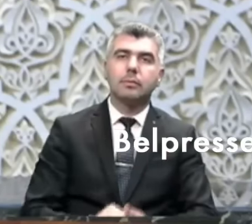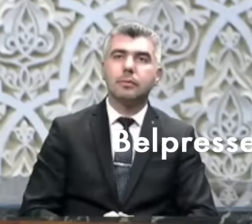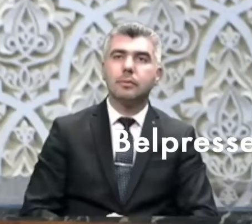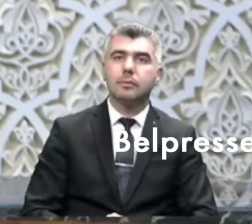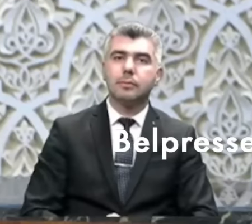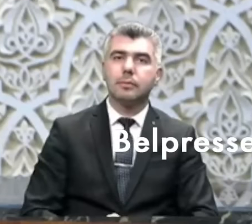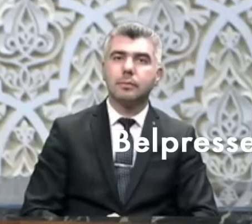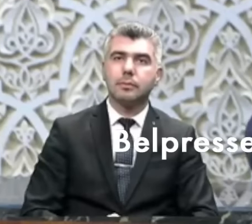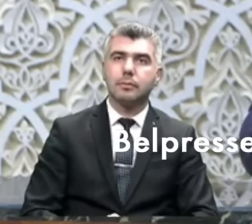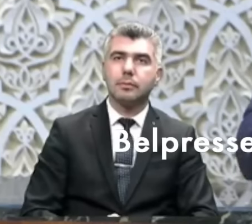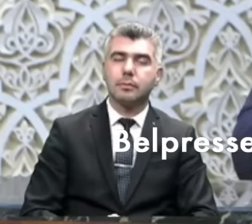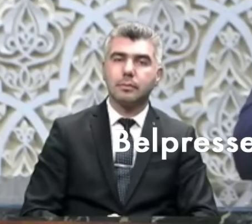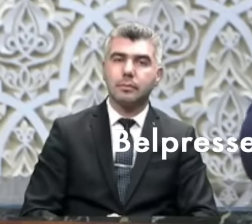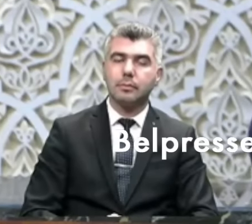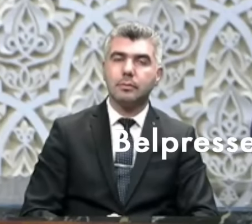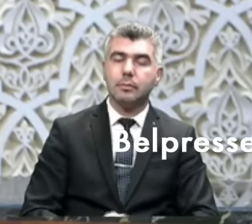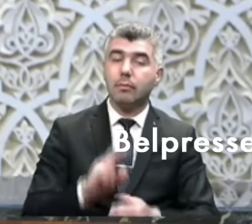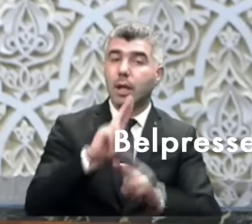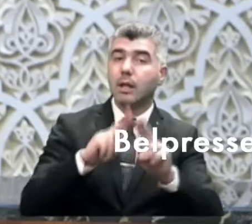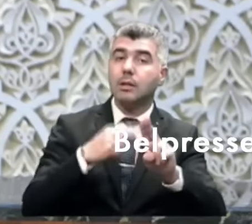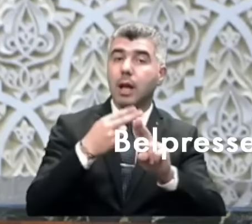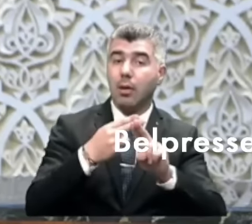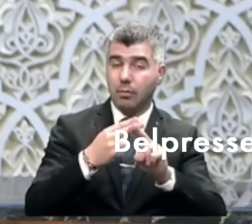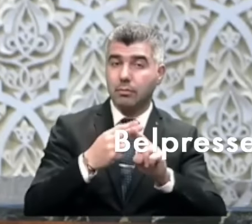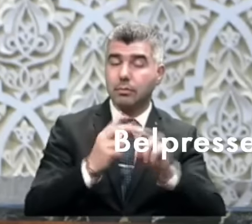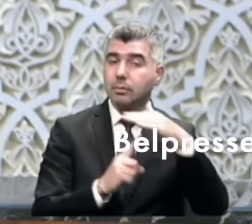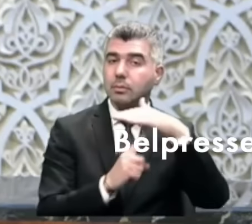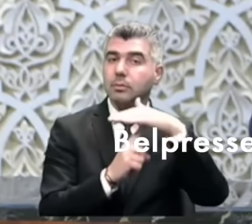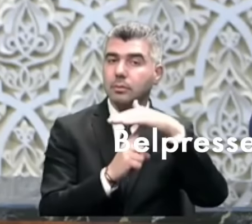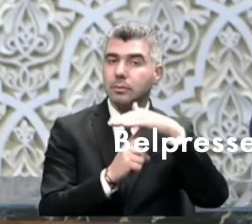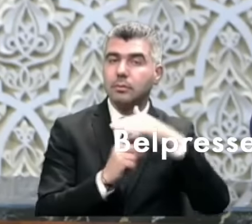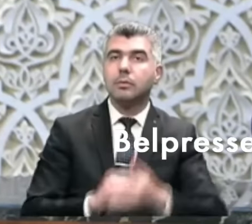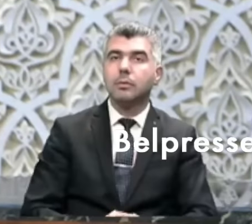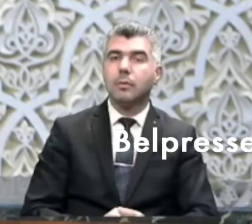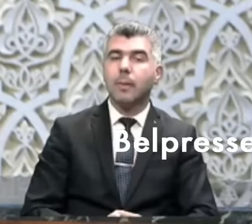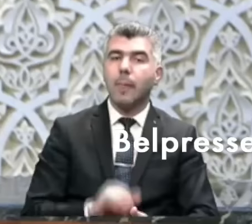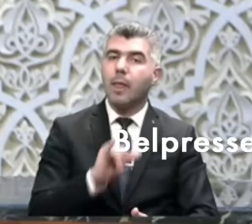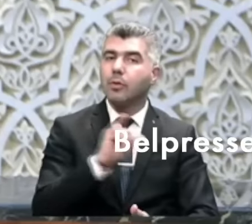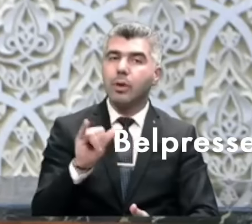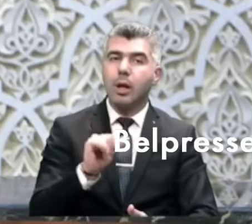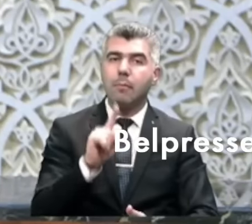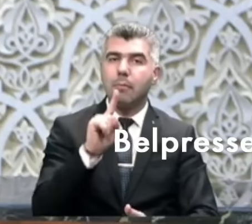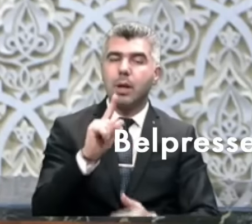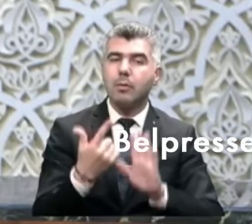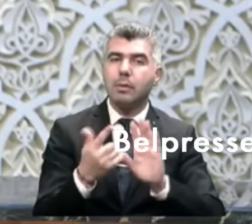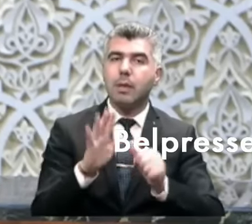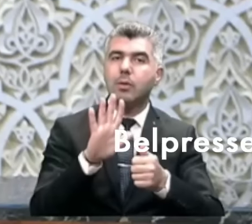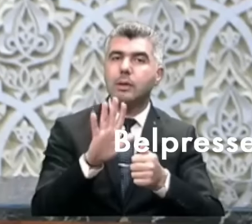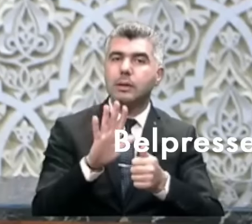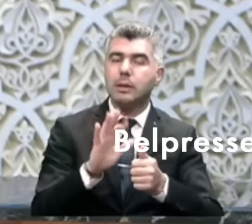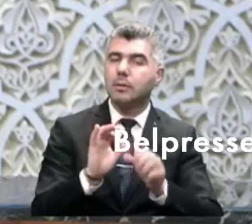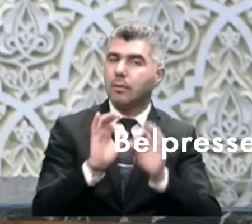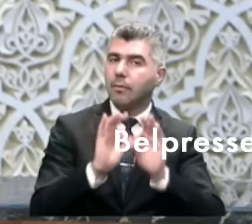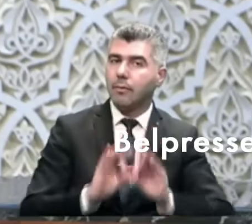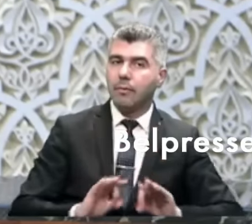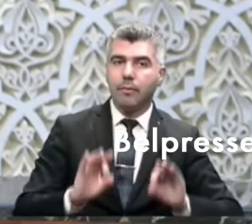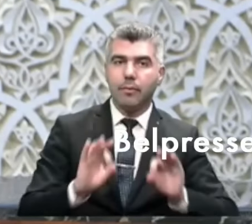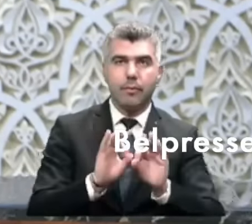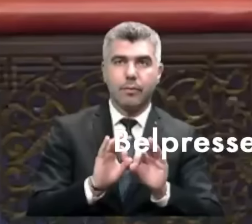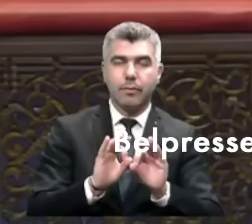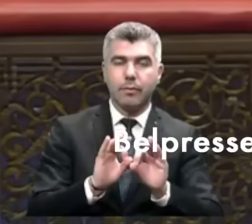الرئيس اولا نقطه نظام لا علاقه لها بالماده 167 على ما فهمت لانها